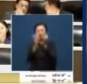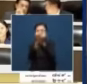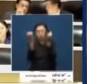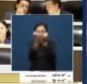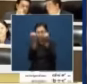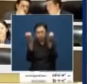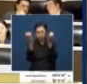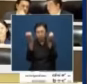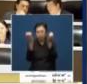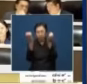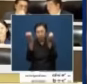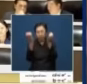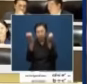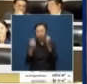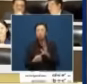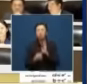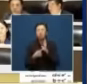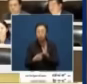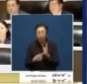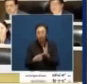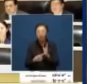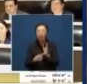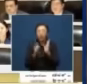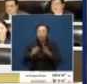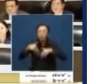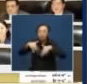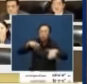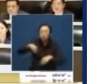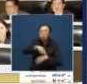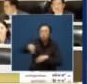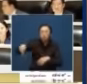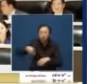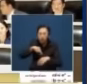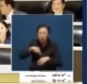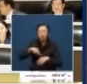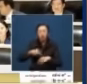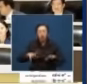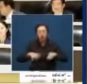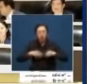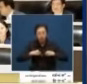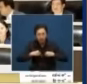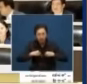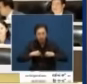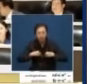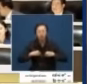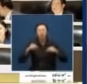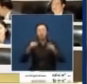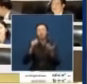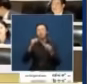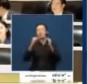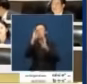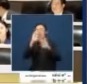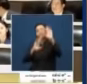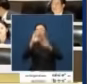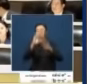นก่อนจะมีการโหวตนายกรัฐมนตรีนะคะนักข่าวถามอีกนะมุมคุณอนุทินเนี่ยเดี๋ยววันนี้จะโหวตนายกเอาแบบม้วนเดียวจบหรือเปล่าวันนี้จ